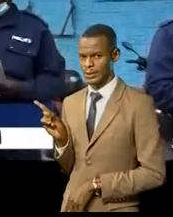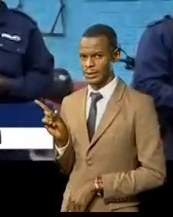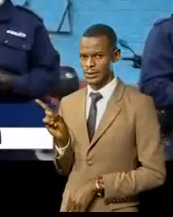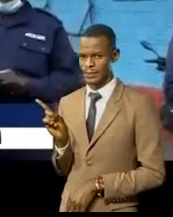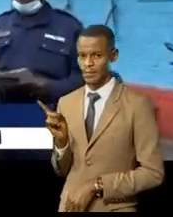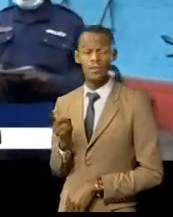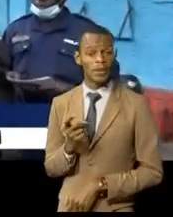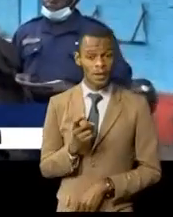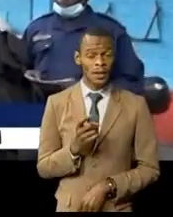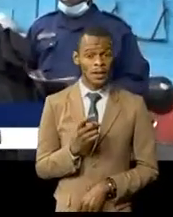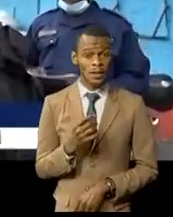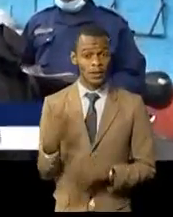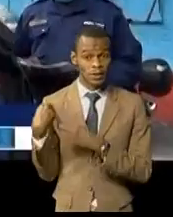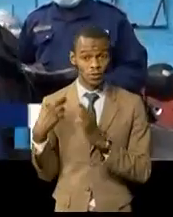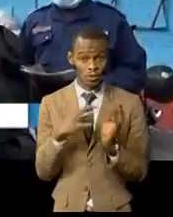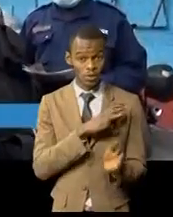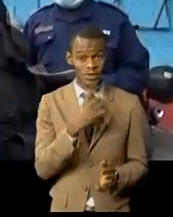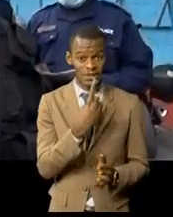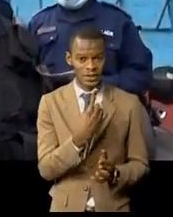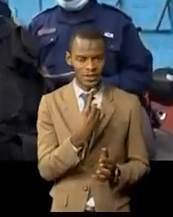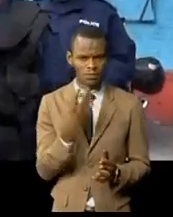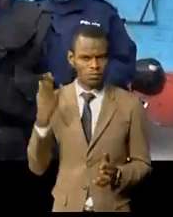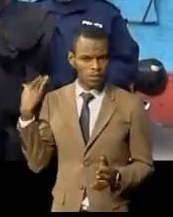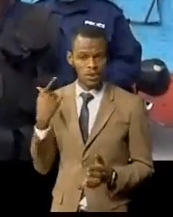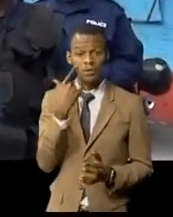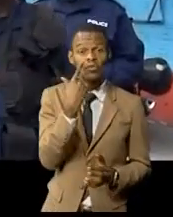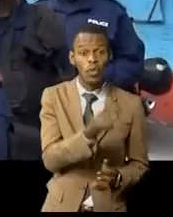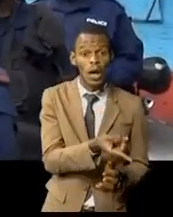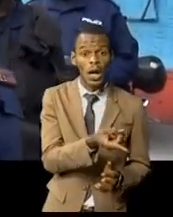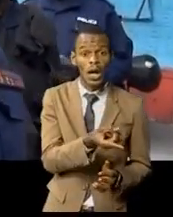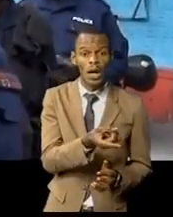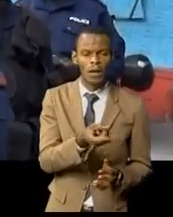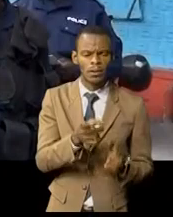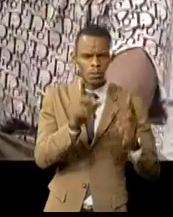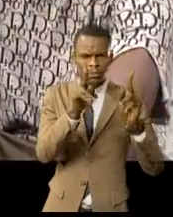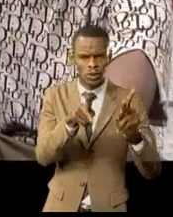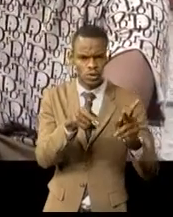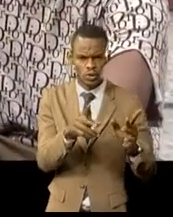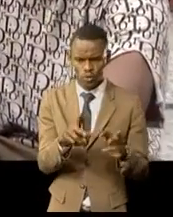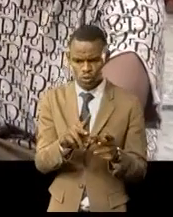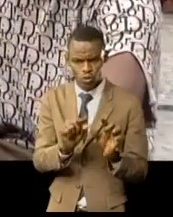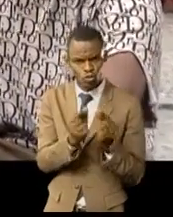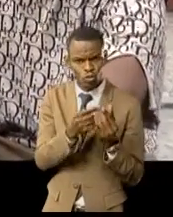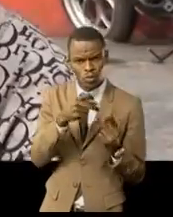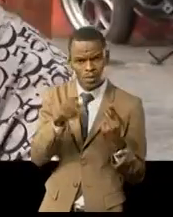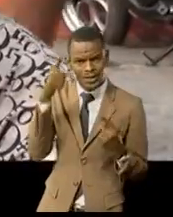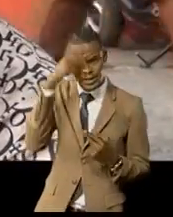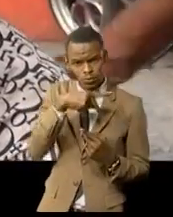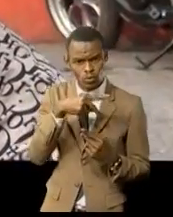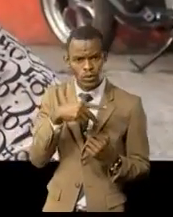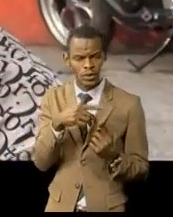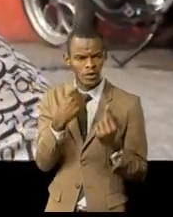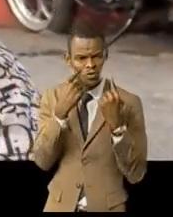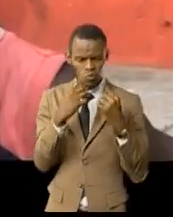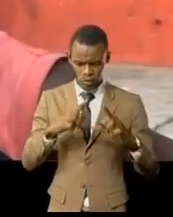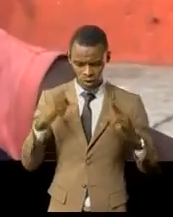quelqu'un parce qu'il avait l'effigie du chef de l'État. Et ce sont des actes que nous condamnons avec la DNRJ. Ces derniers temps, il